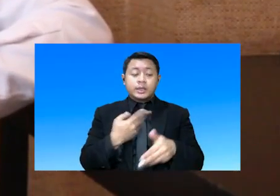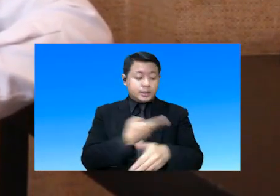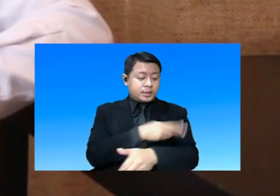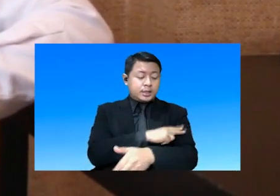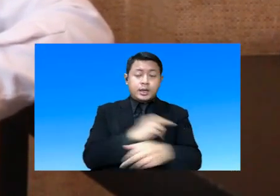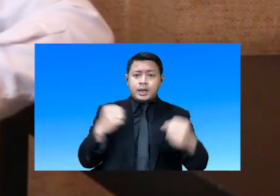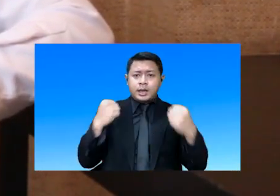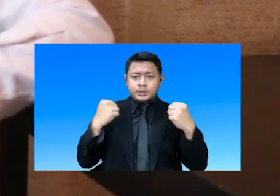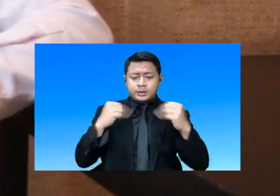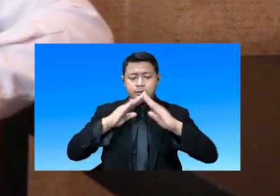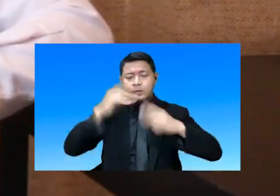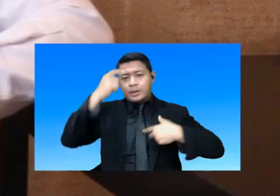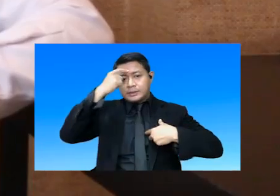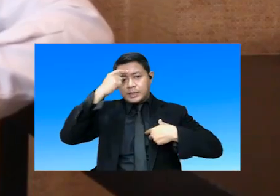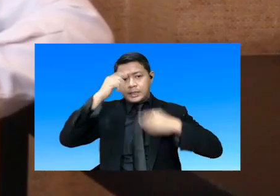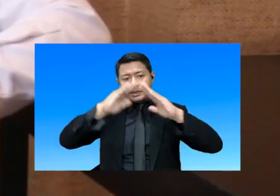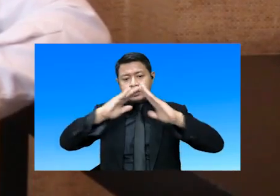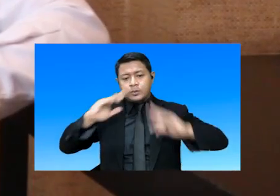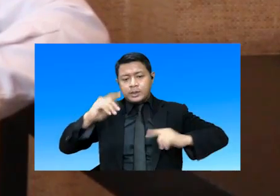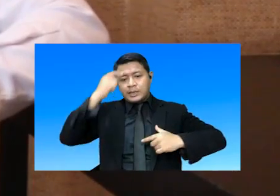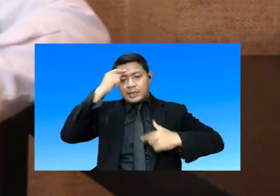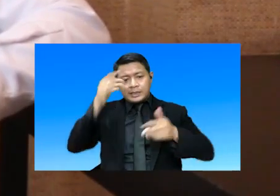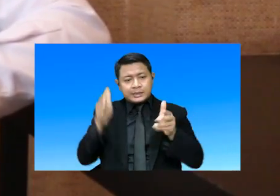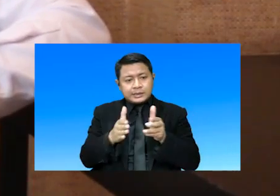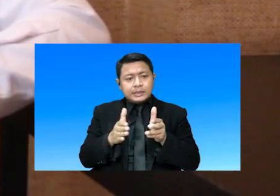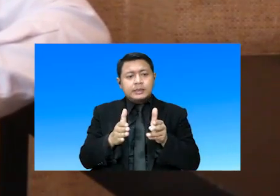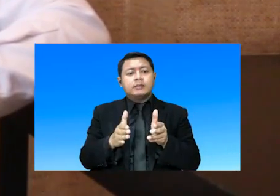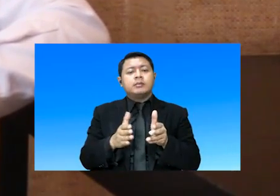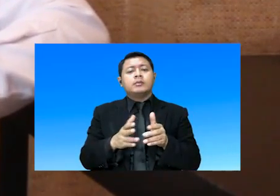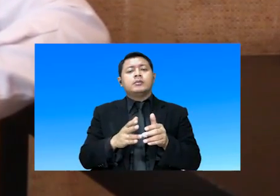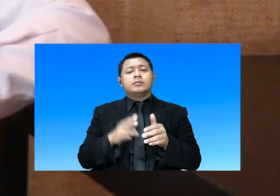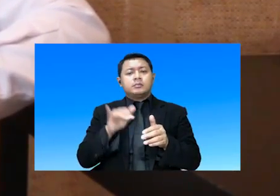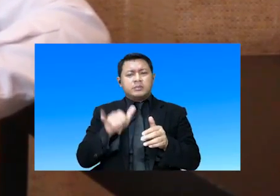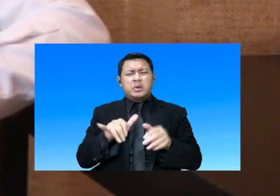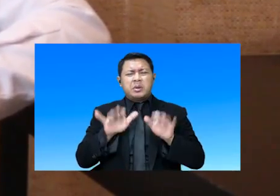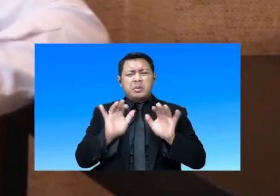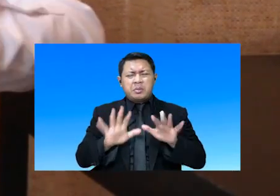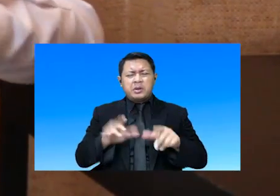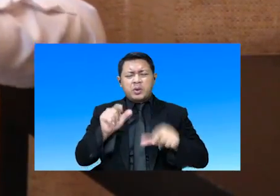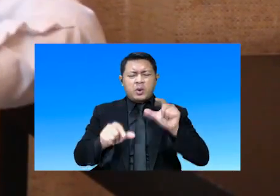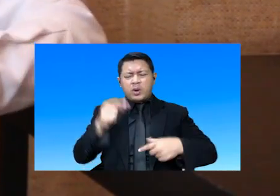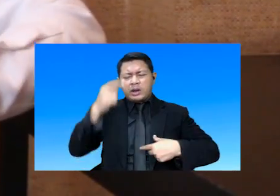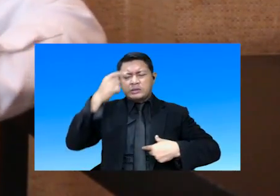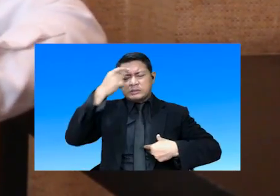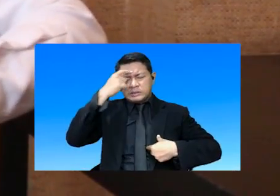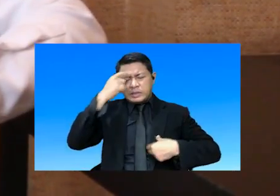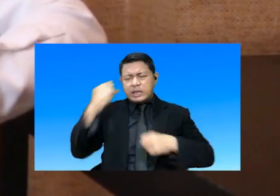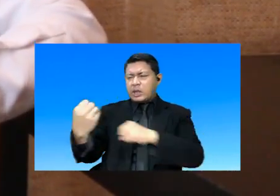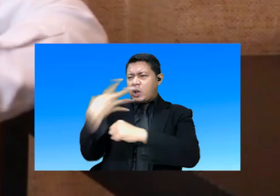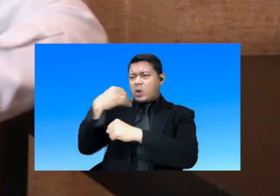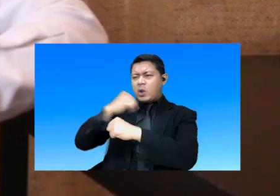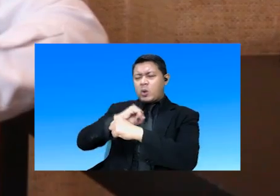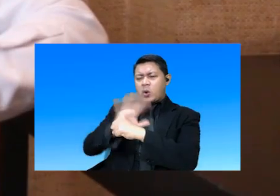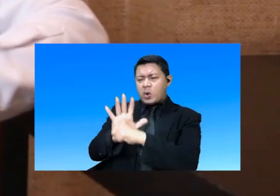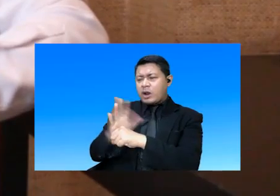di puskesmas atau di klinik-klinik kesehatan yang memang banyak banget ya pasien-pasien dengan COVID yang datang dan harus